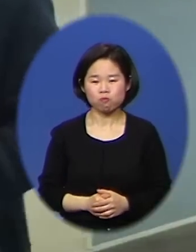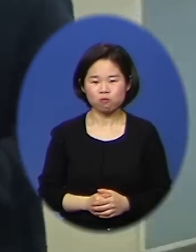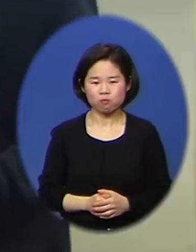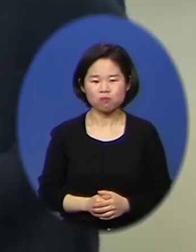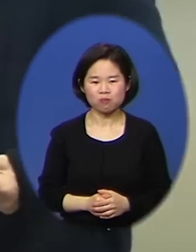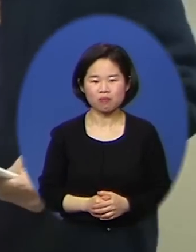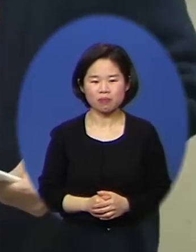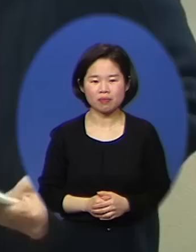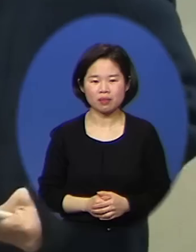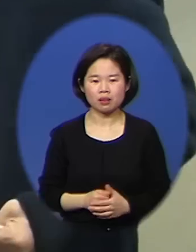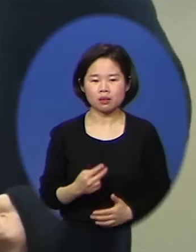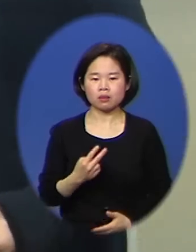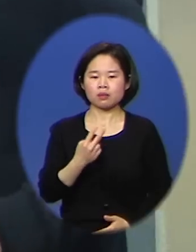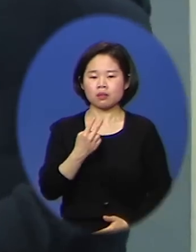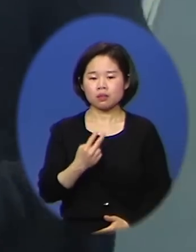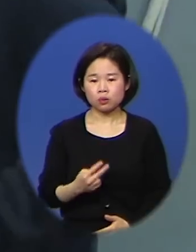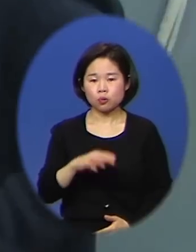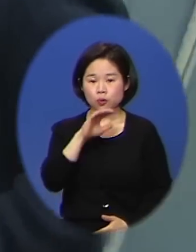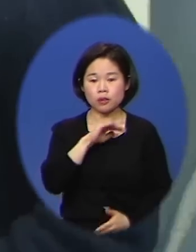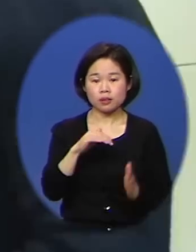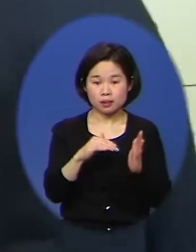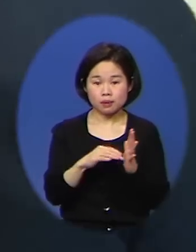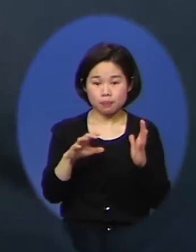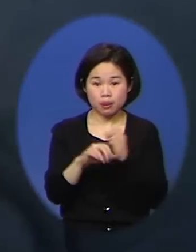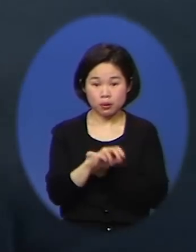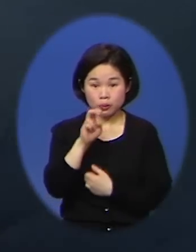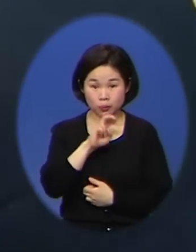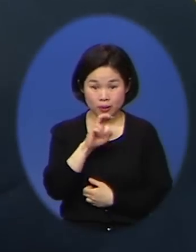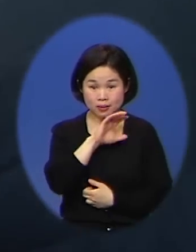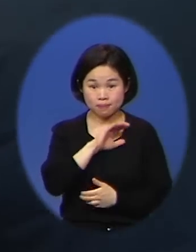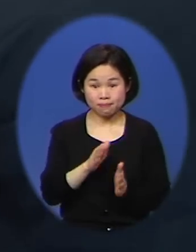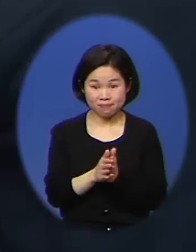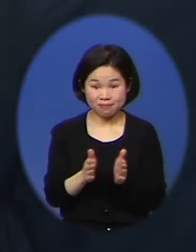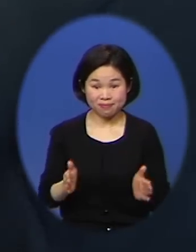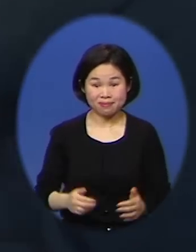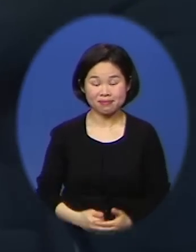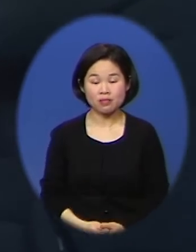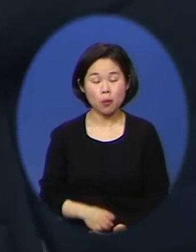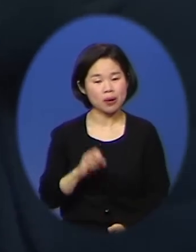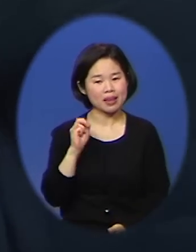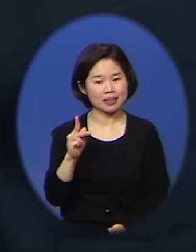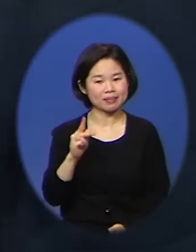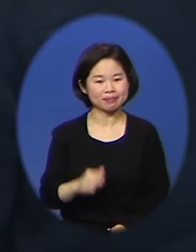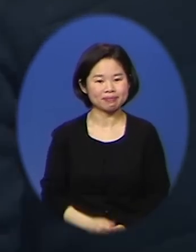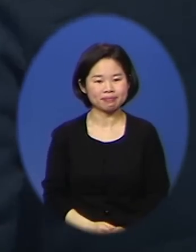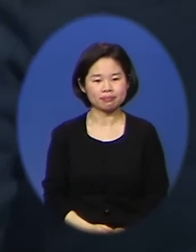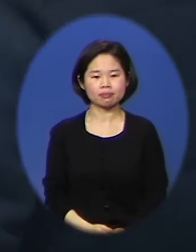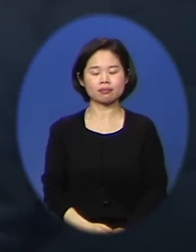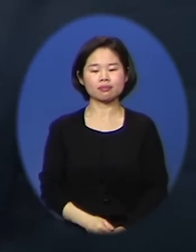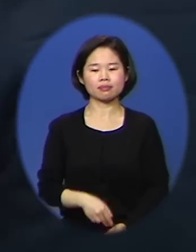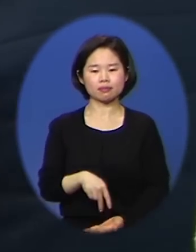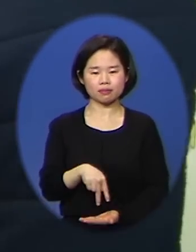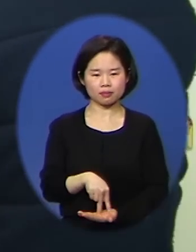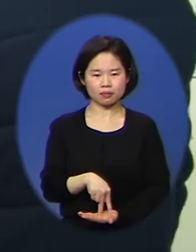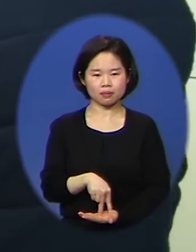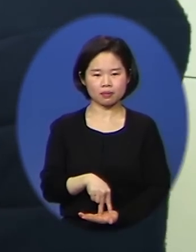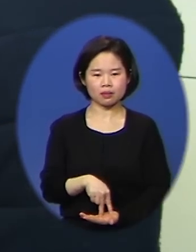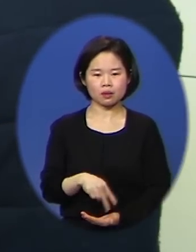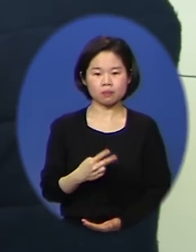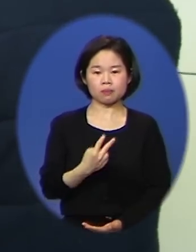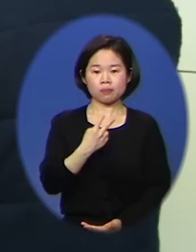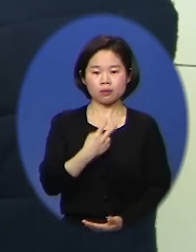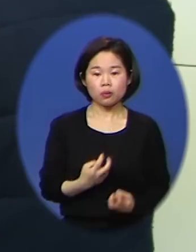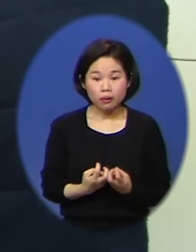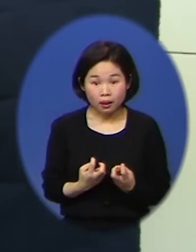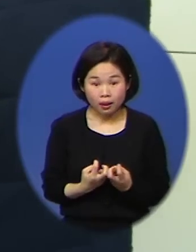바로 호흡 훈련하고 시작할게요. 오케이. 자, 딱 서시고 호흡 훈련